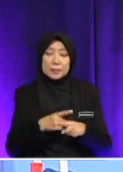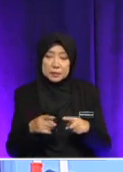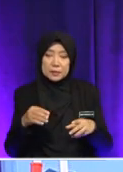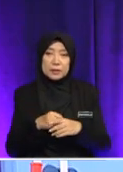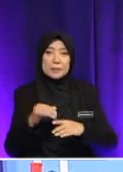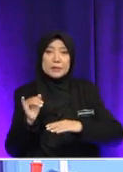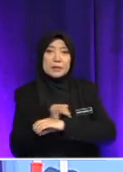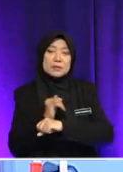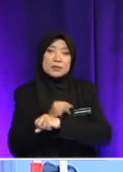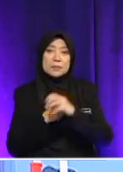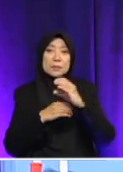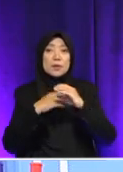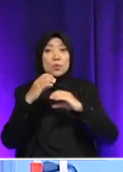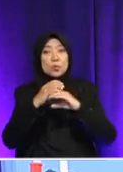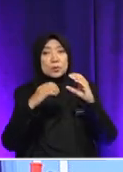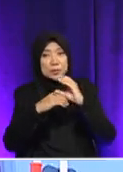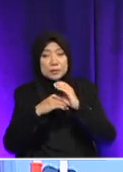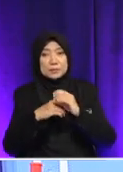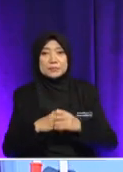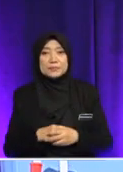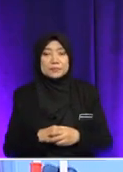pembangunan ataupun industri